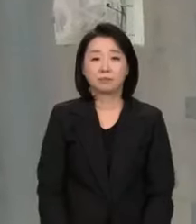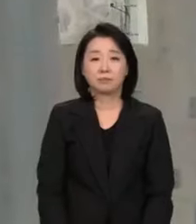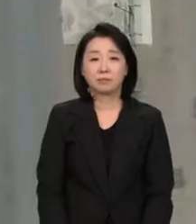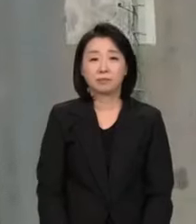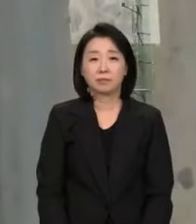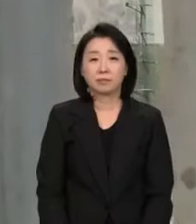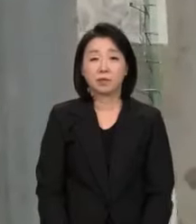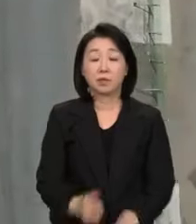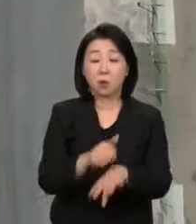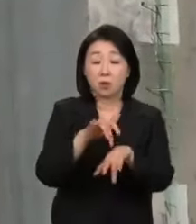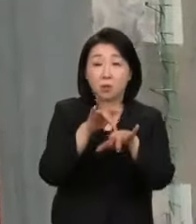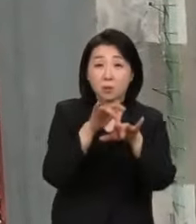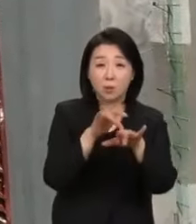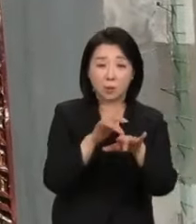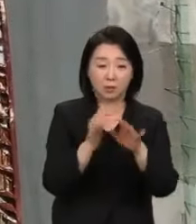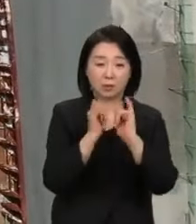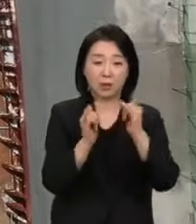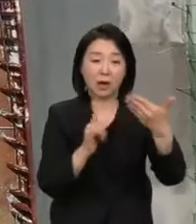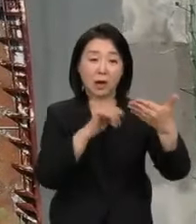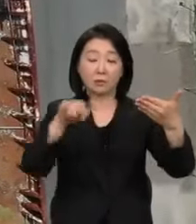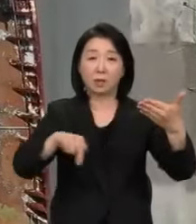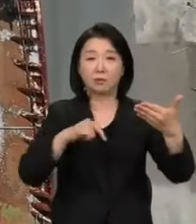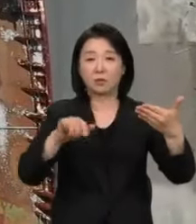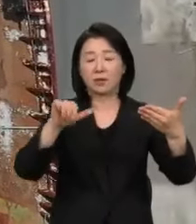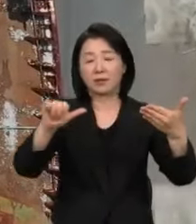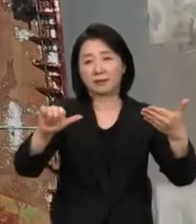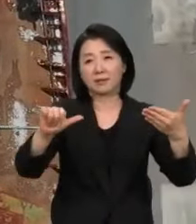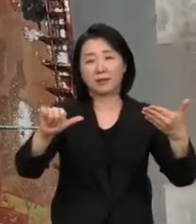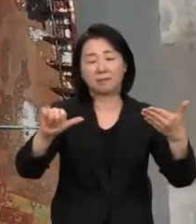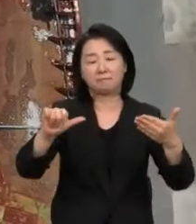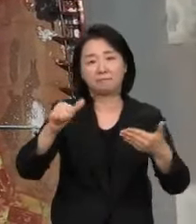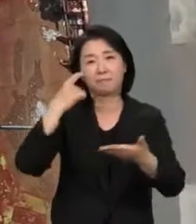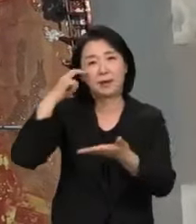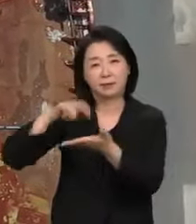결국 실종자 9명 가운데 5명은 돌아오지 못한 겁니다.